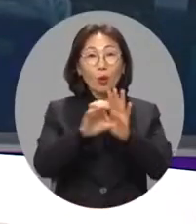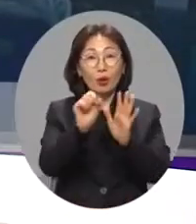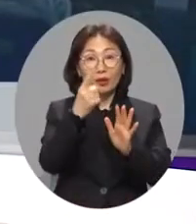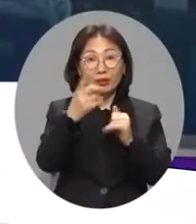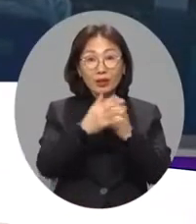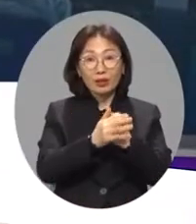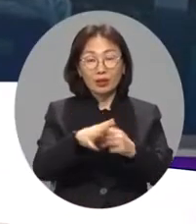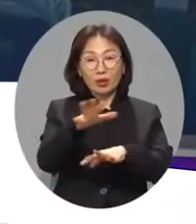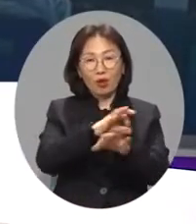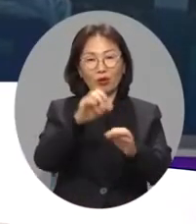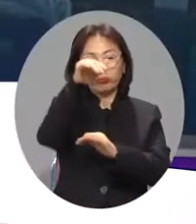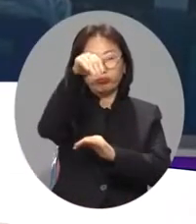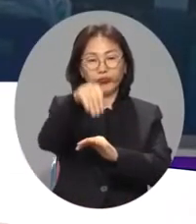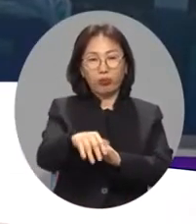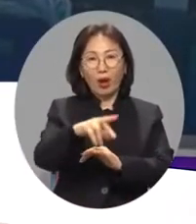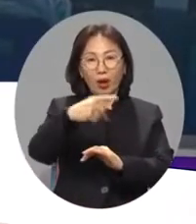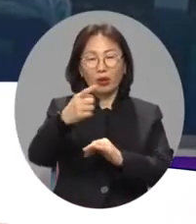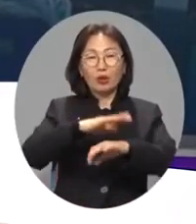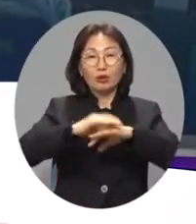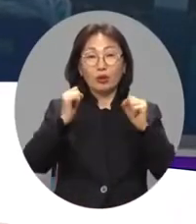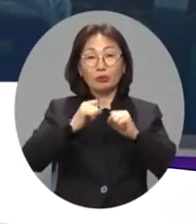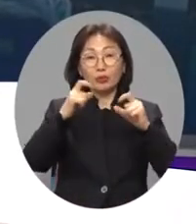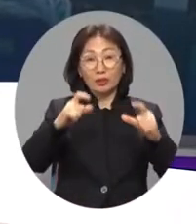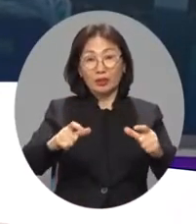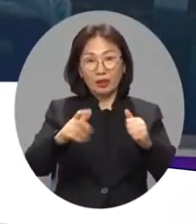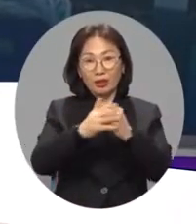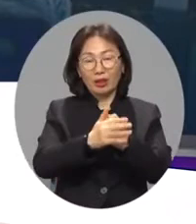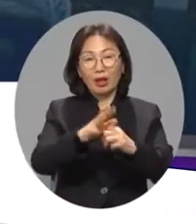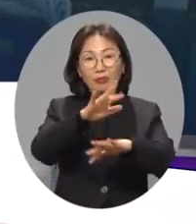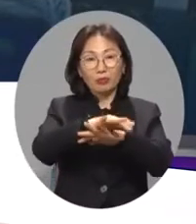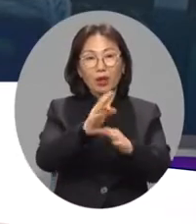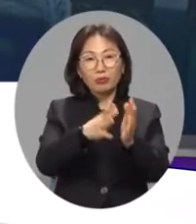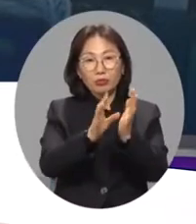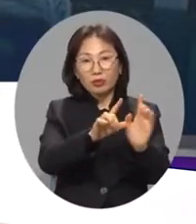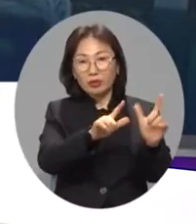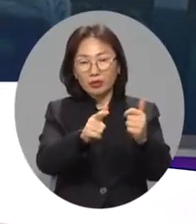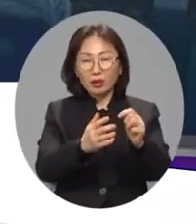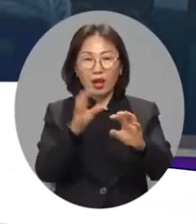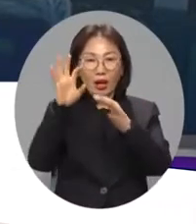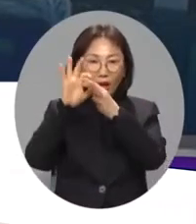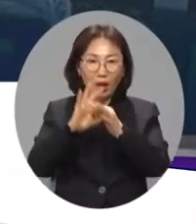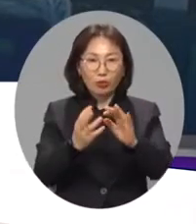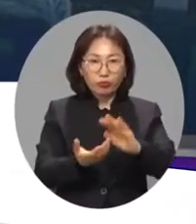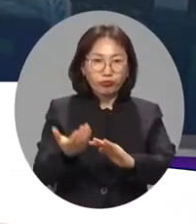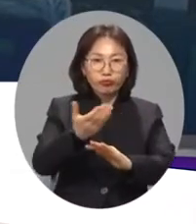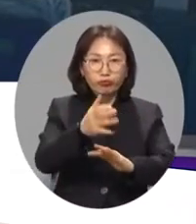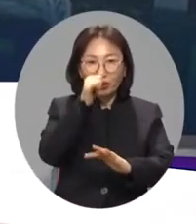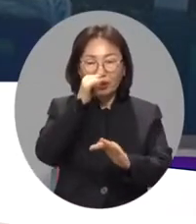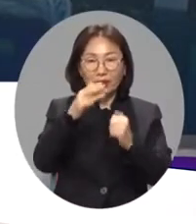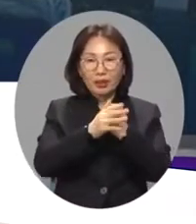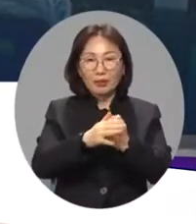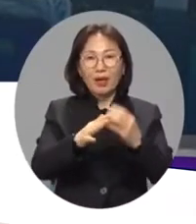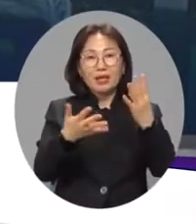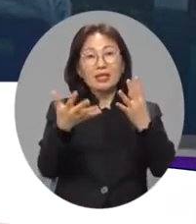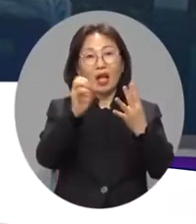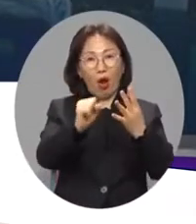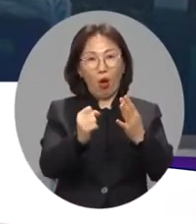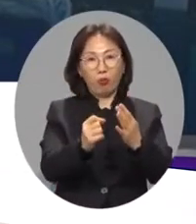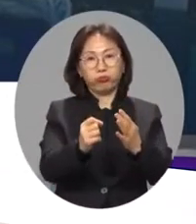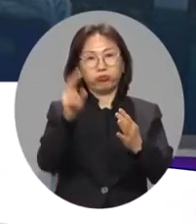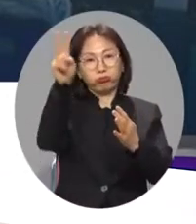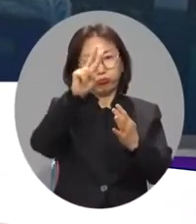코로나19로 인한 경기 침체에도 전라북도의 농수산식품 수출액이 꾸준히 늘면서 지난해 4억 달러를